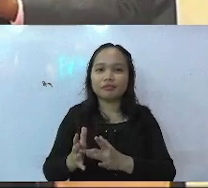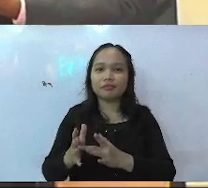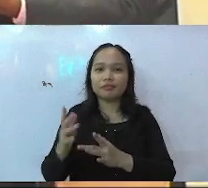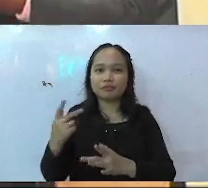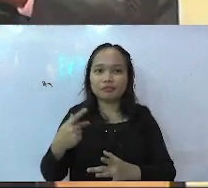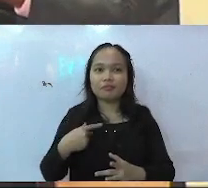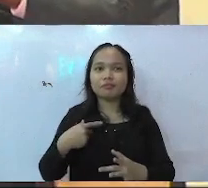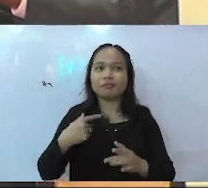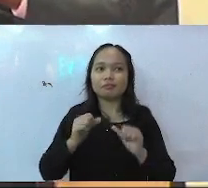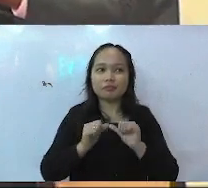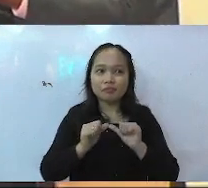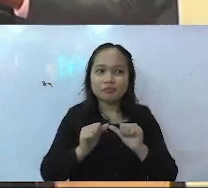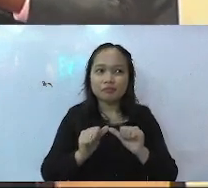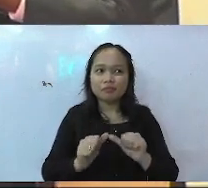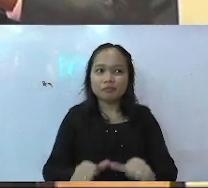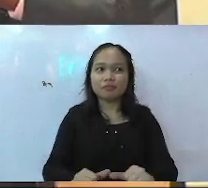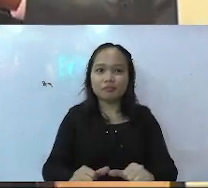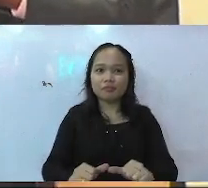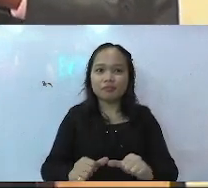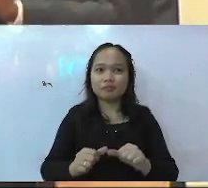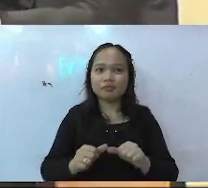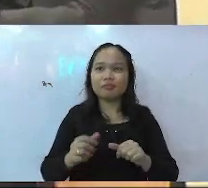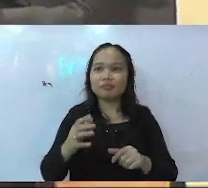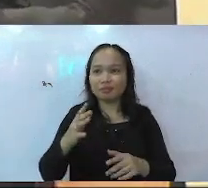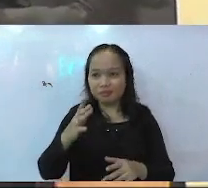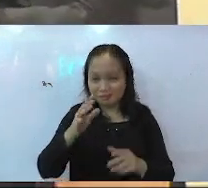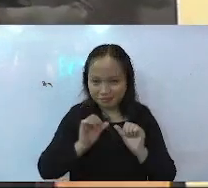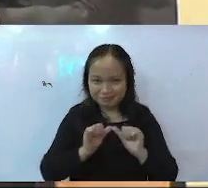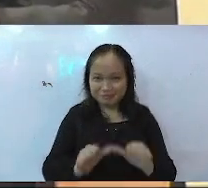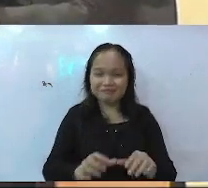marangal pumapatnubay